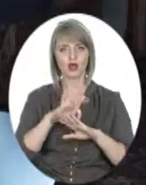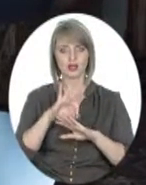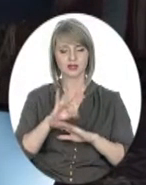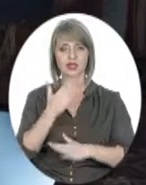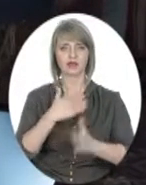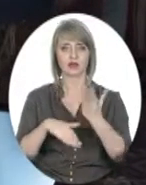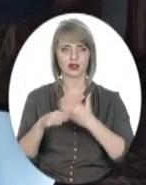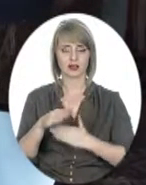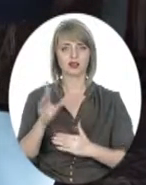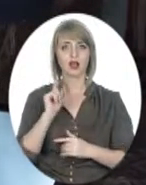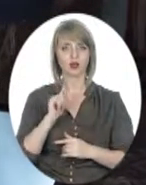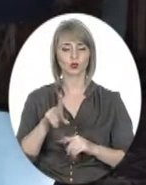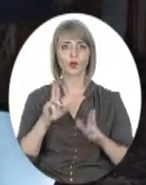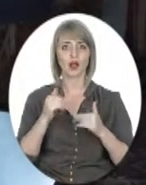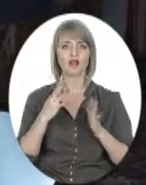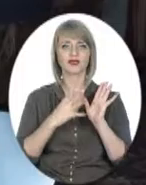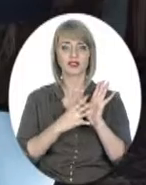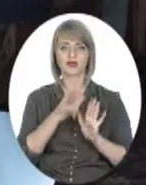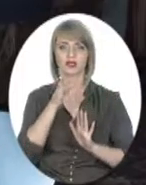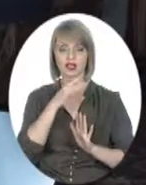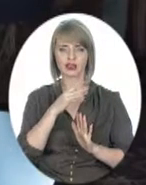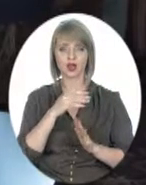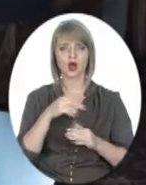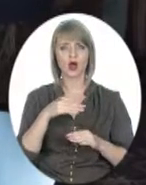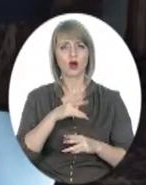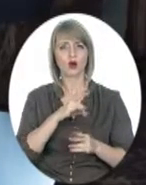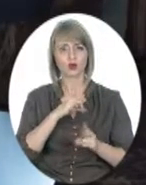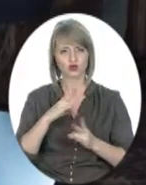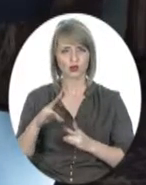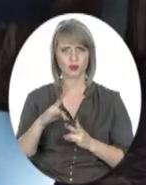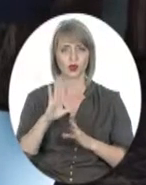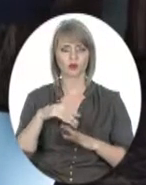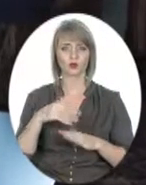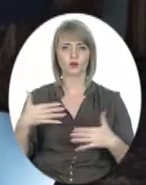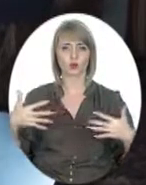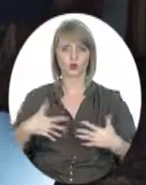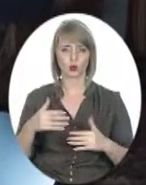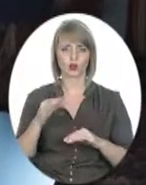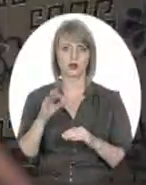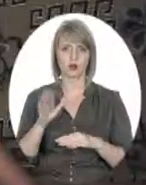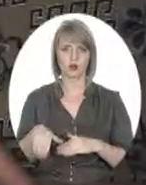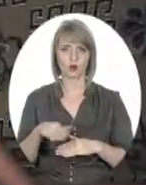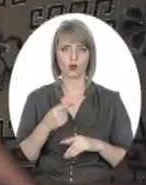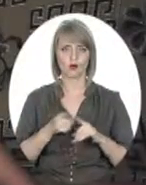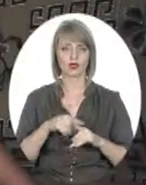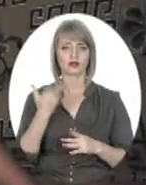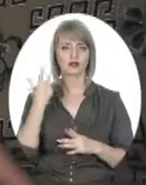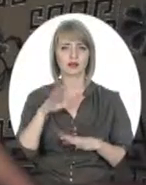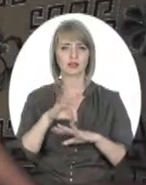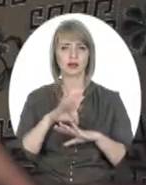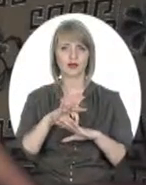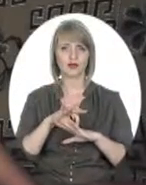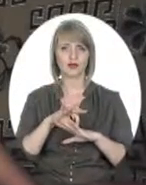18, 38, 46. Самое главное с этими людьми интересно работать. Они более ответственны, более, как сказать, более, да, более серьезно